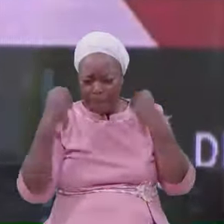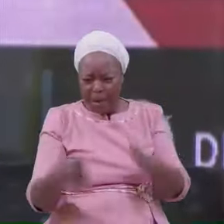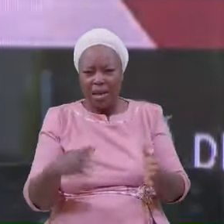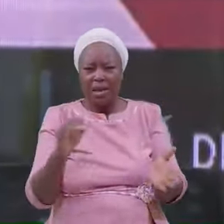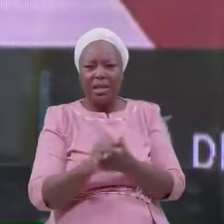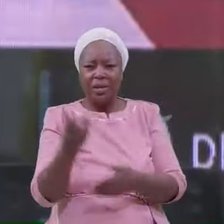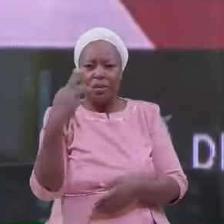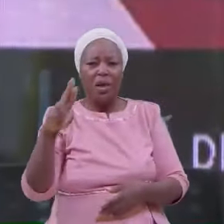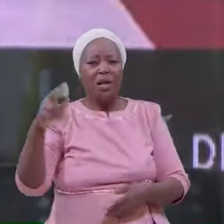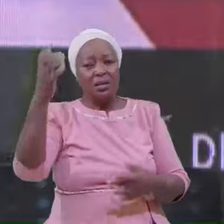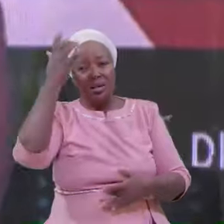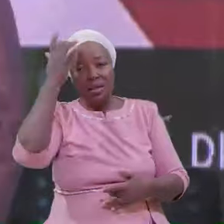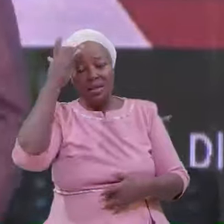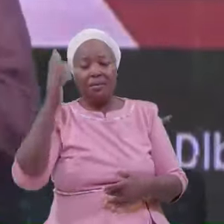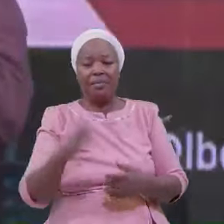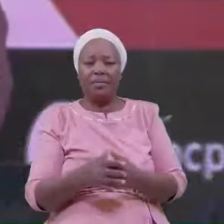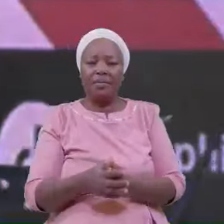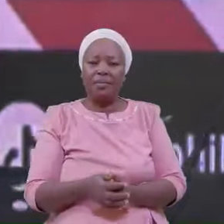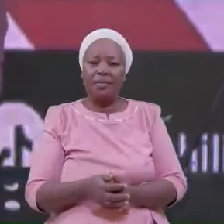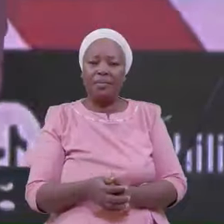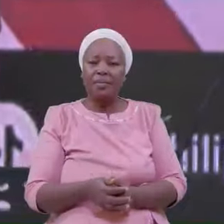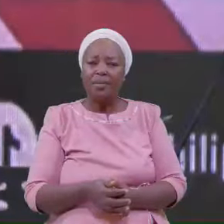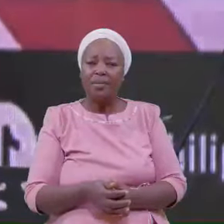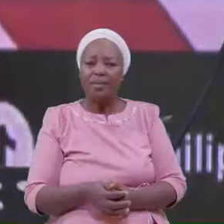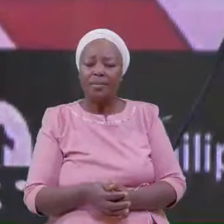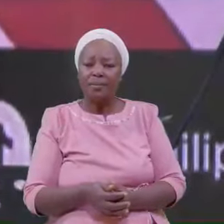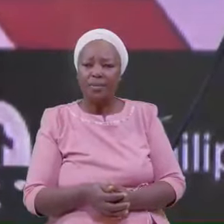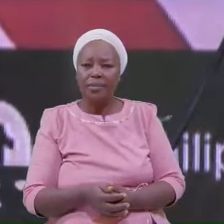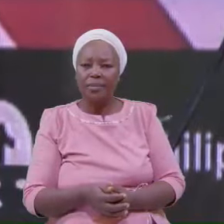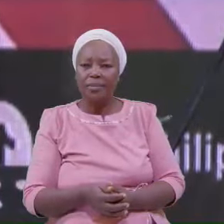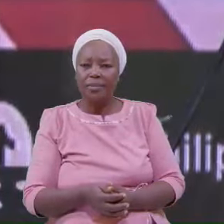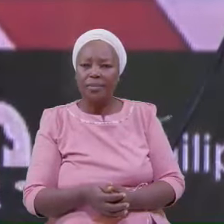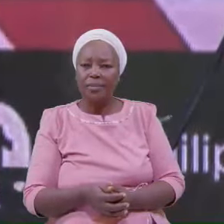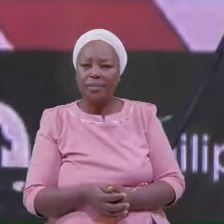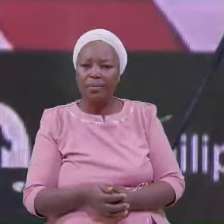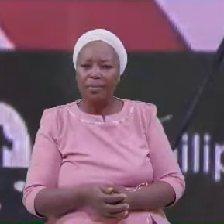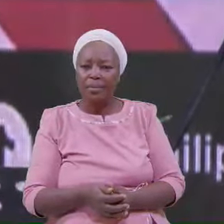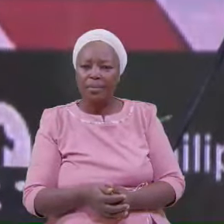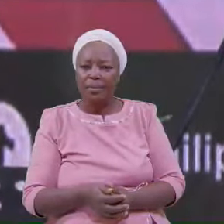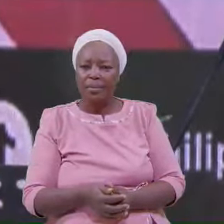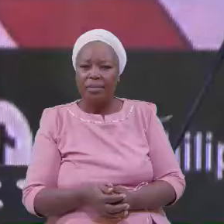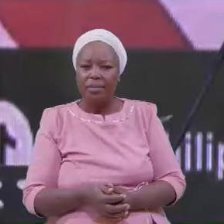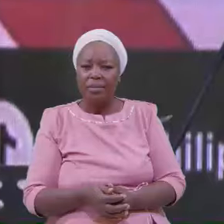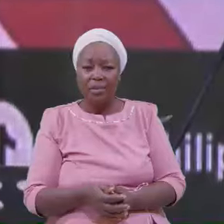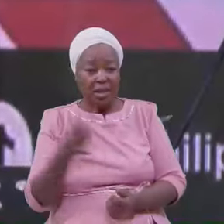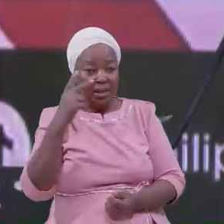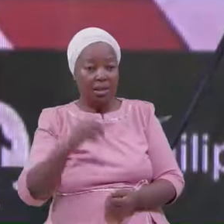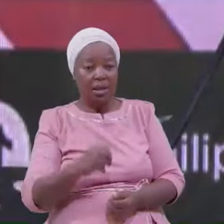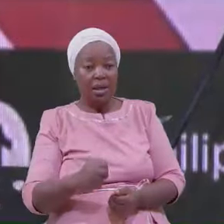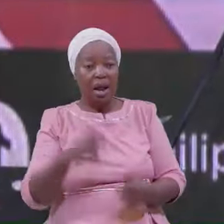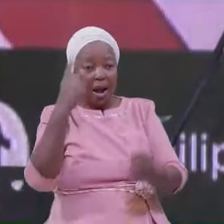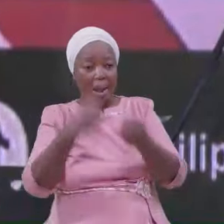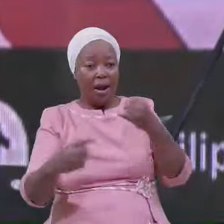Dinala nila ang mga kinakasihan ng masamang espiritu, dinala nila ang lahat ng mga may karamdaman. Look at the last line there. Tignan ninyo